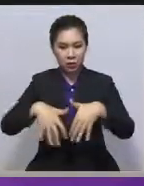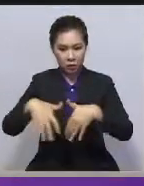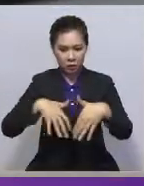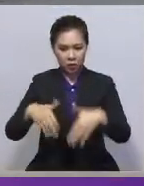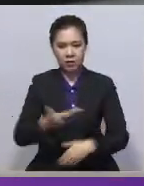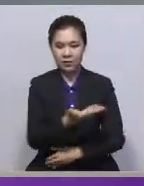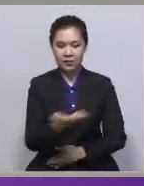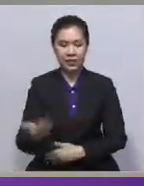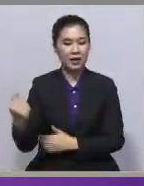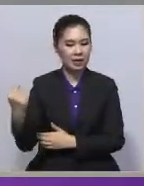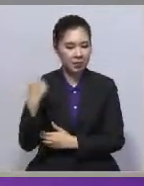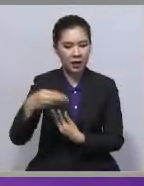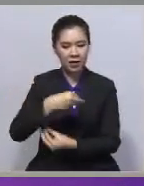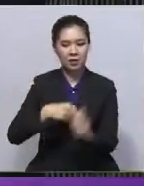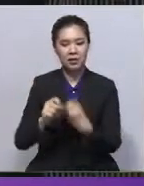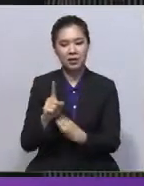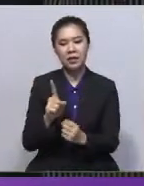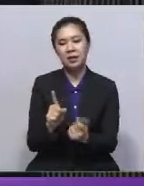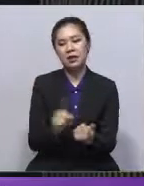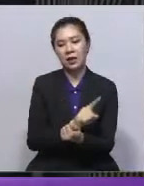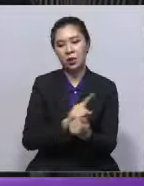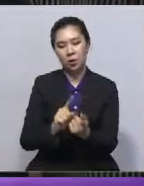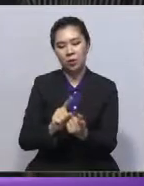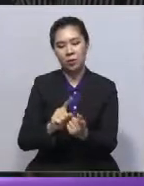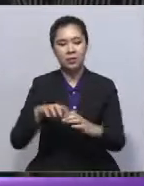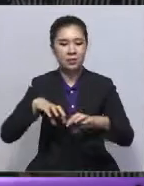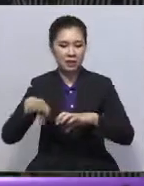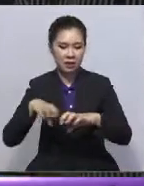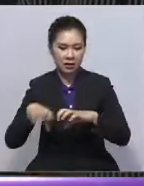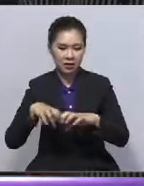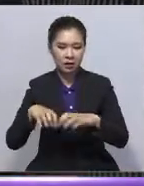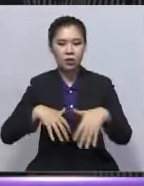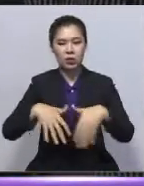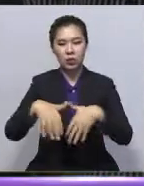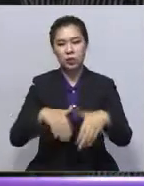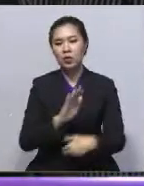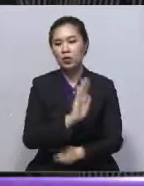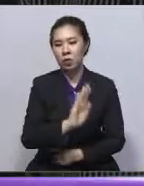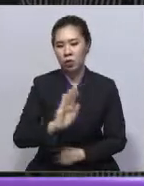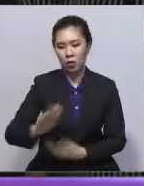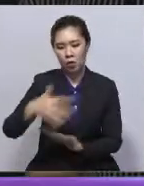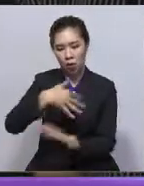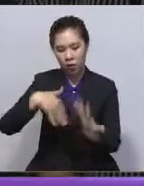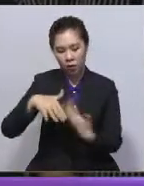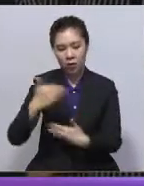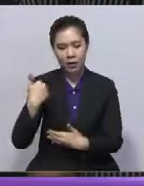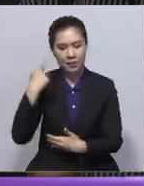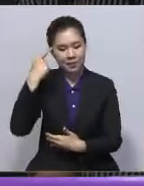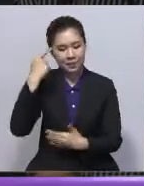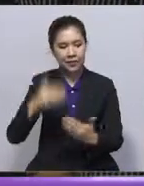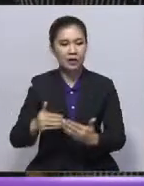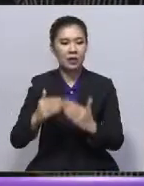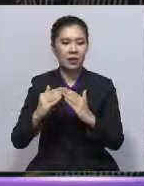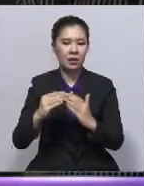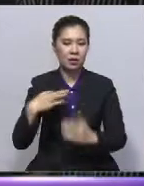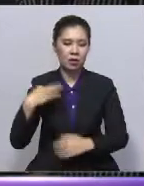เข้มแข็งทางด้านเศรษฐกิจสังคมการบริหารชุมชนและการบริหารทรัพยากรนะครับซึ่งจะมีการจัดตั้งกลไกเพื่อนำศักยภาพของ